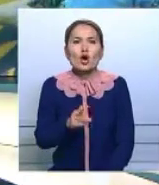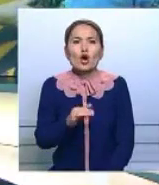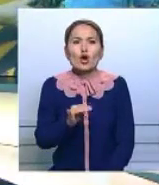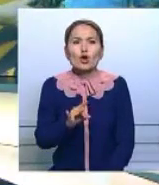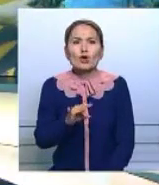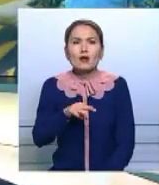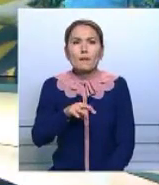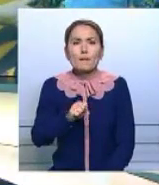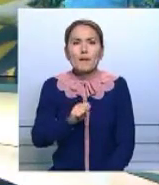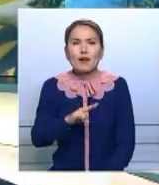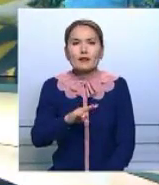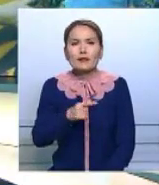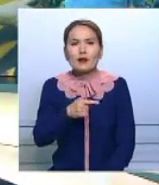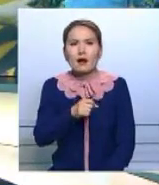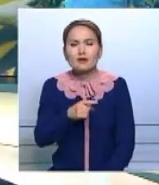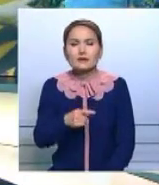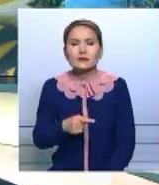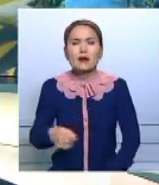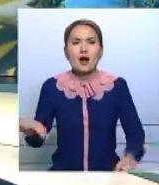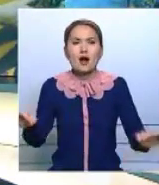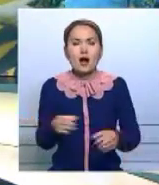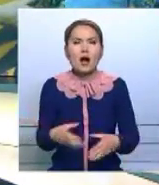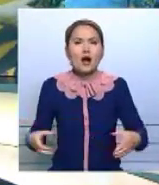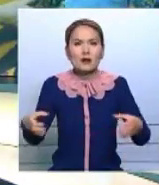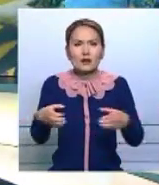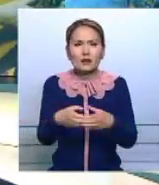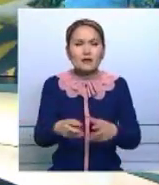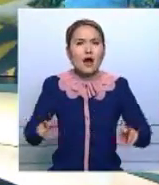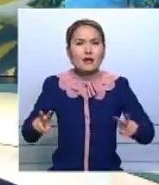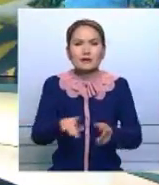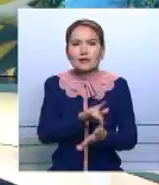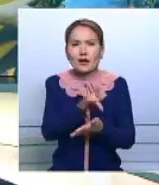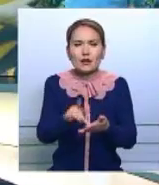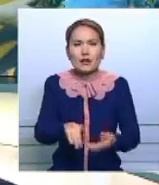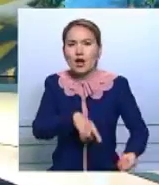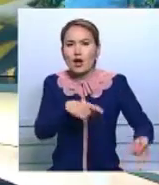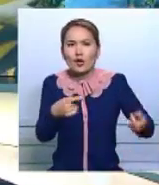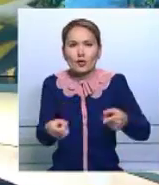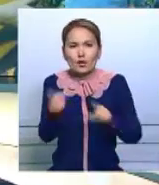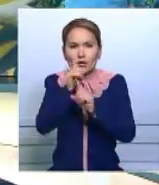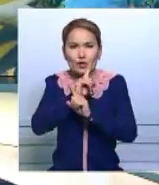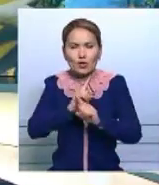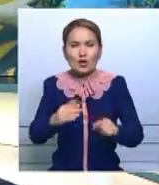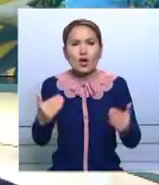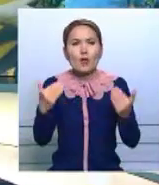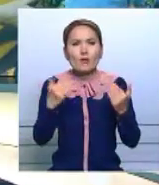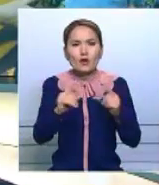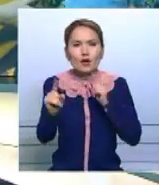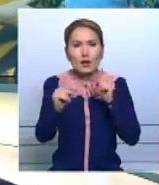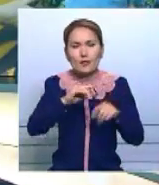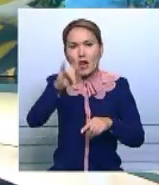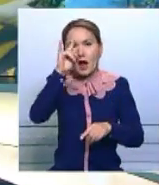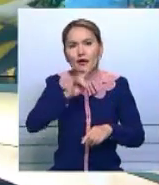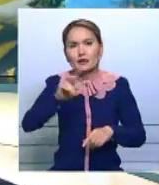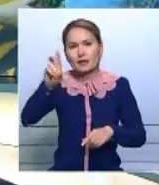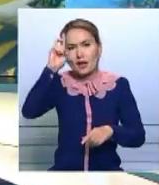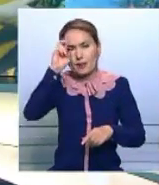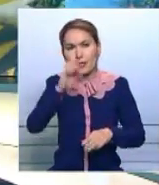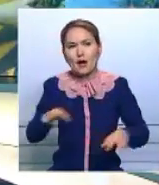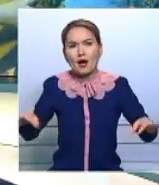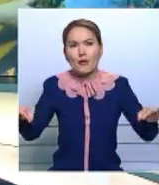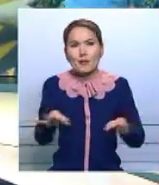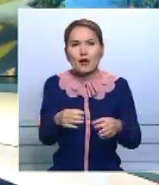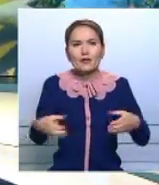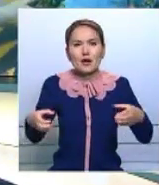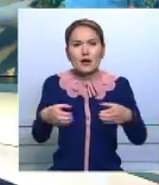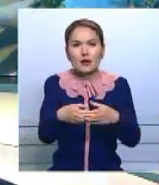Құрманғазы оркестрі Астанаға әзірше қоныс аудармайды. Бұл жөнінде орталық коммуникациялар қызметінде өткен брифингте Қазақ мемлекеттік академиялық